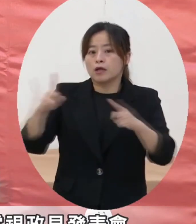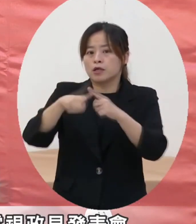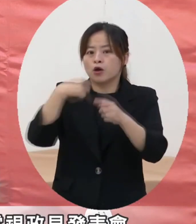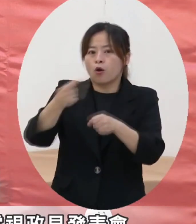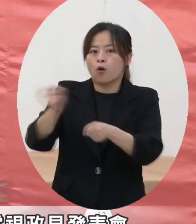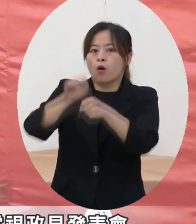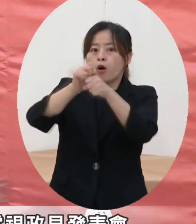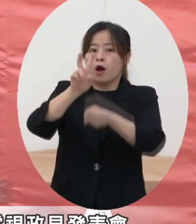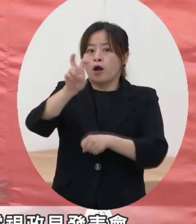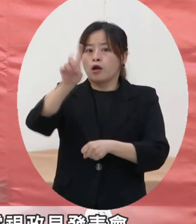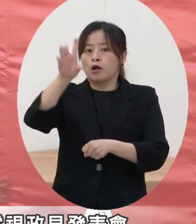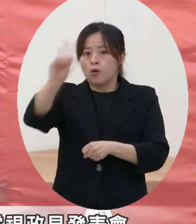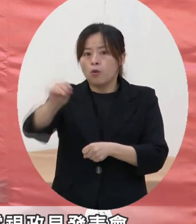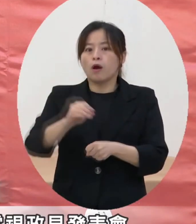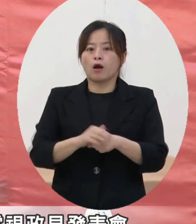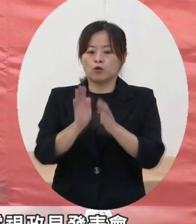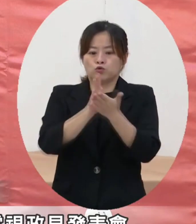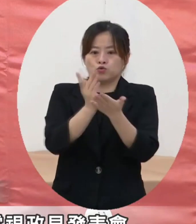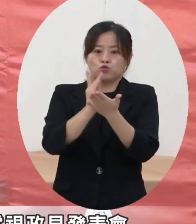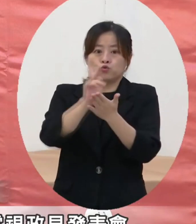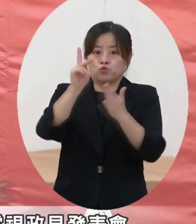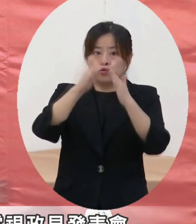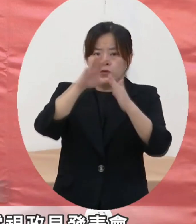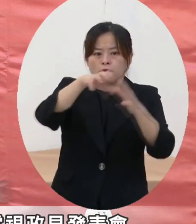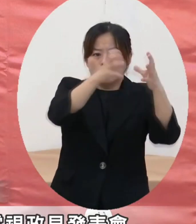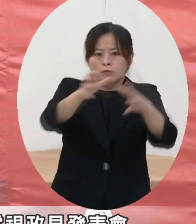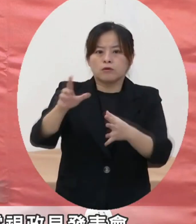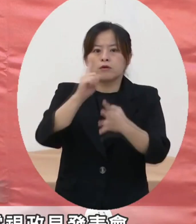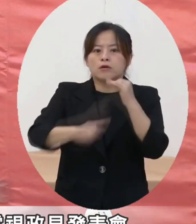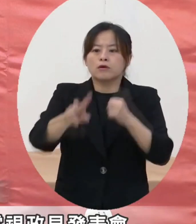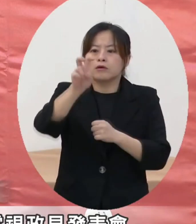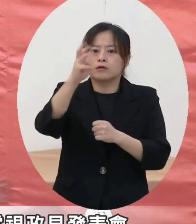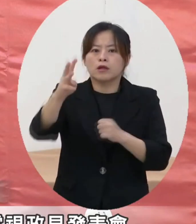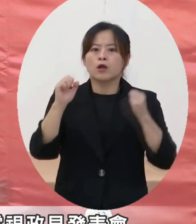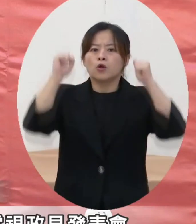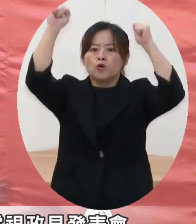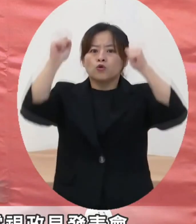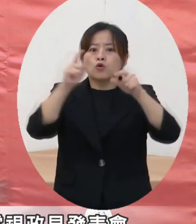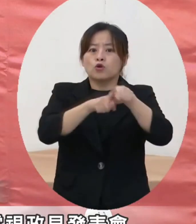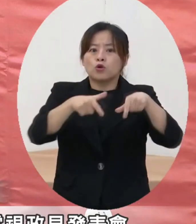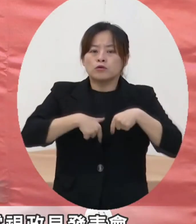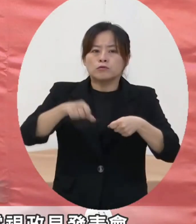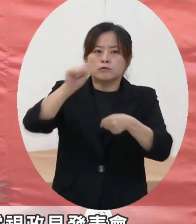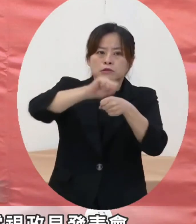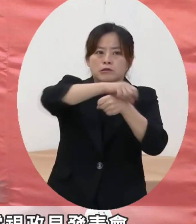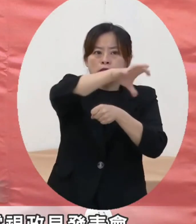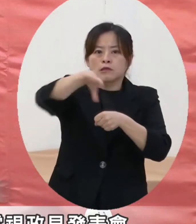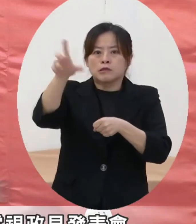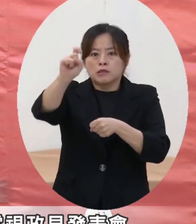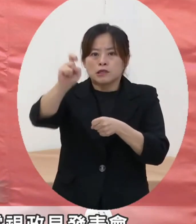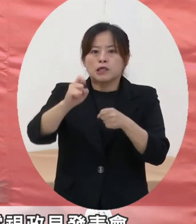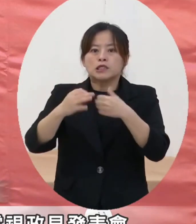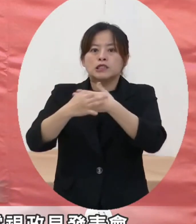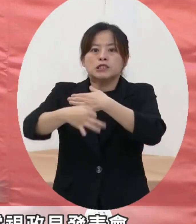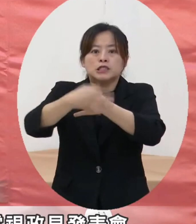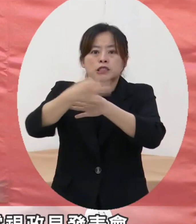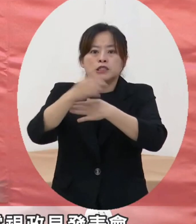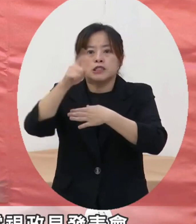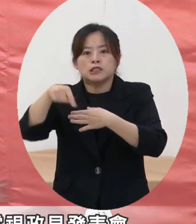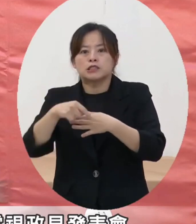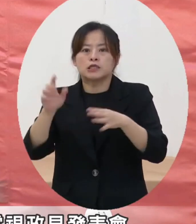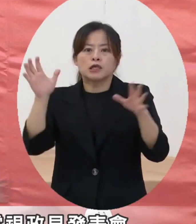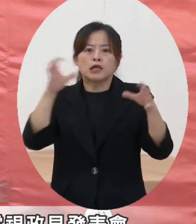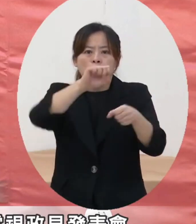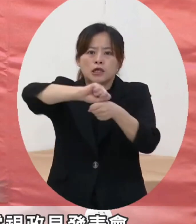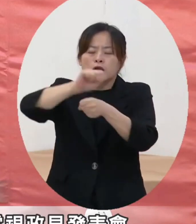长21万人，图书馆新建23间，国民运动中心加了10座，亲子馆增加20个，